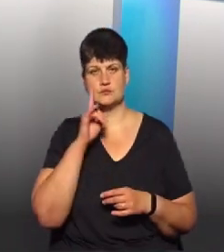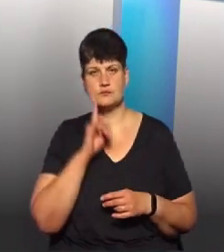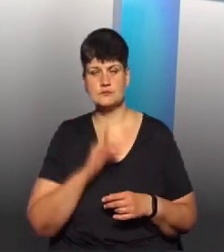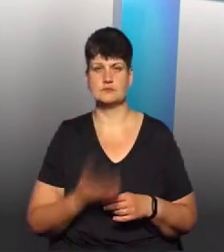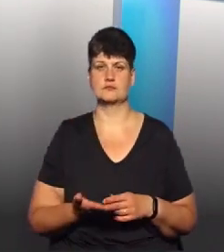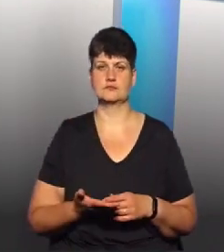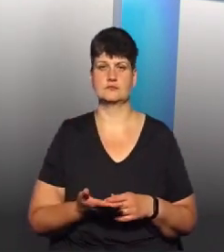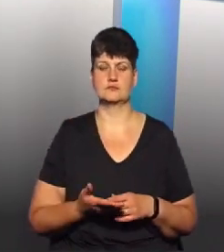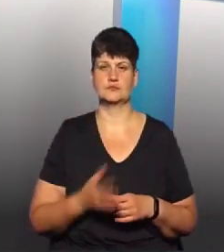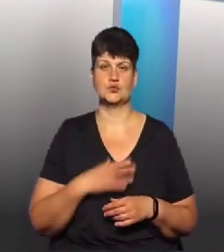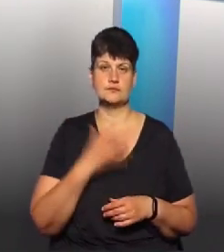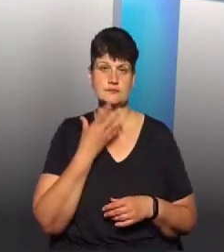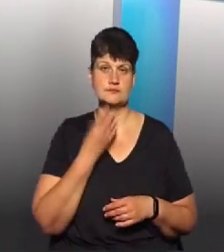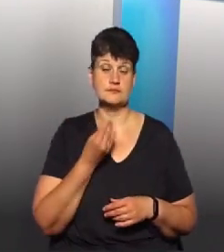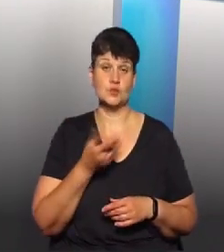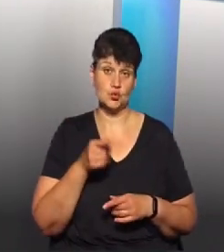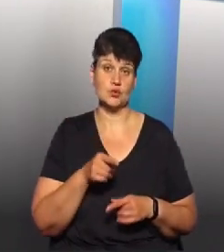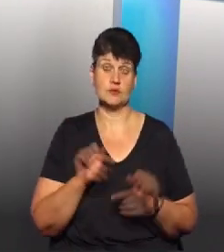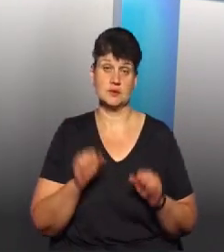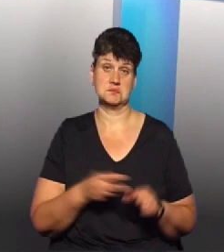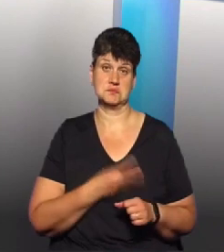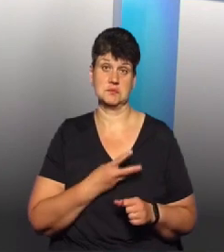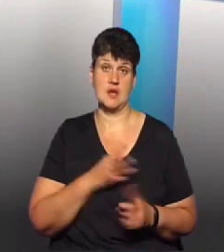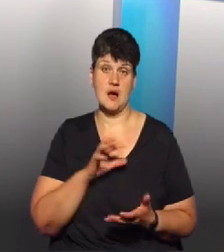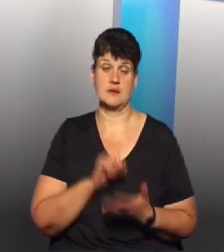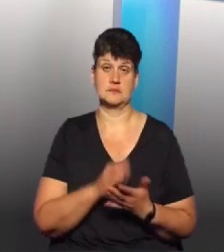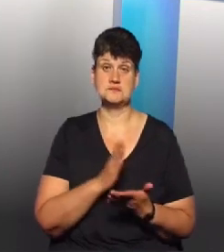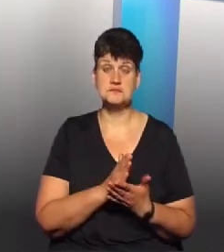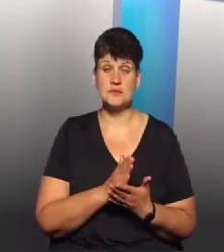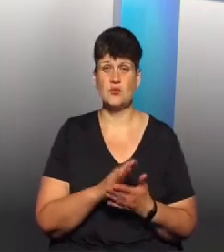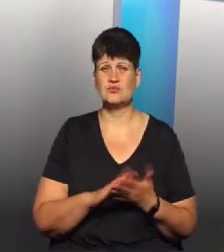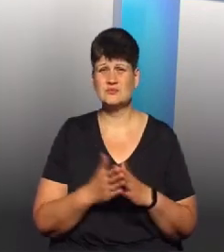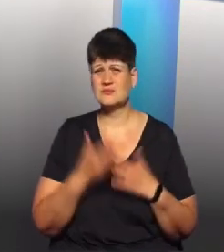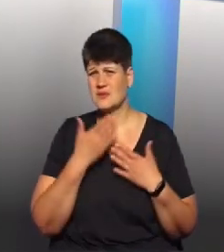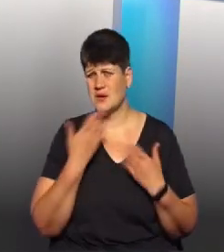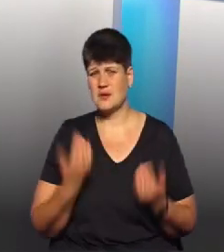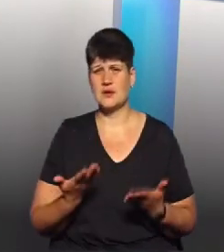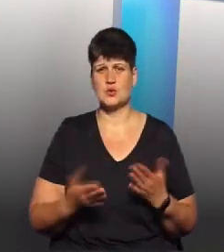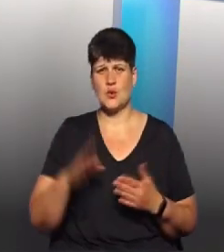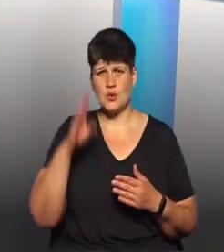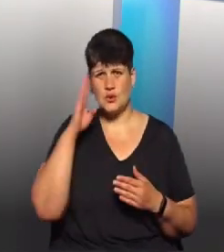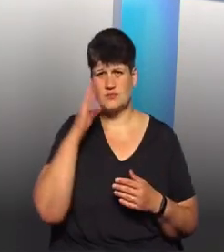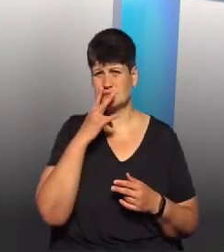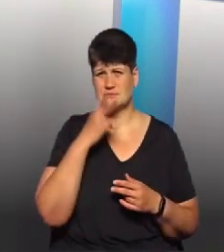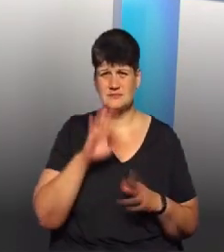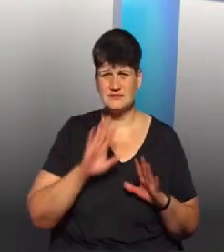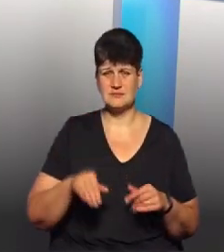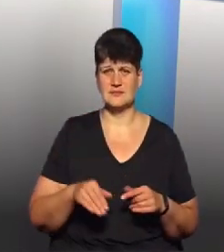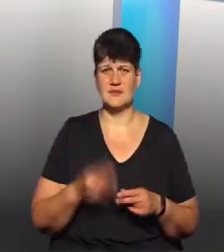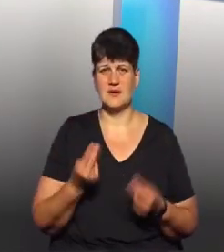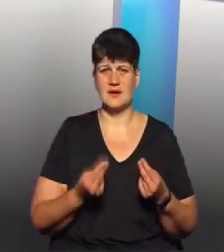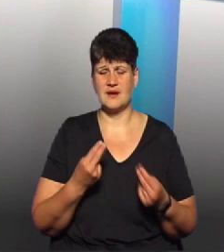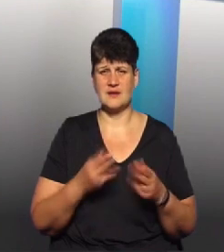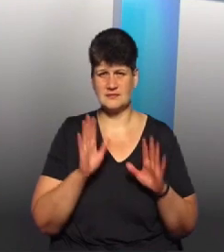було красиво. І тоді вони з бажанням займаються. Якщо умов немає, якщо хлопці на це не звертають увагу, їм головне грати, для дівчат це